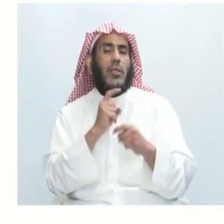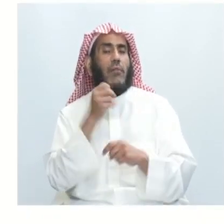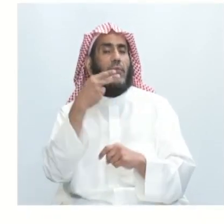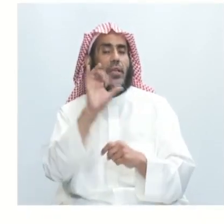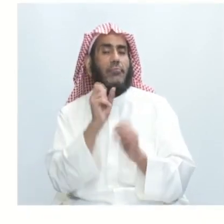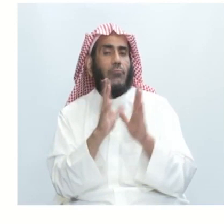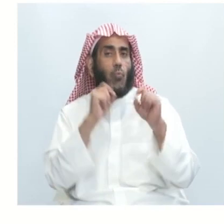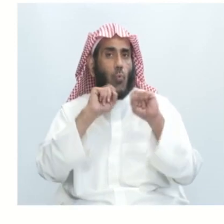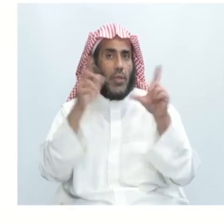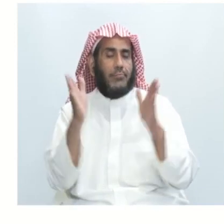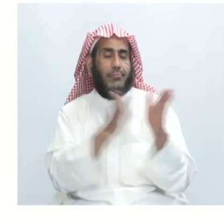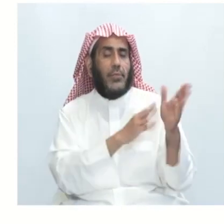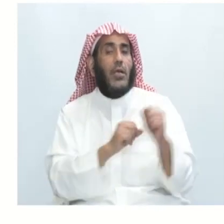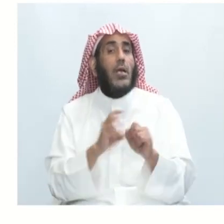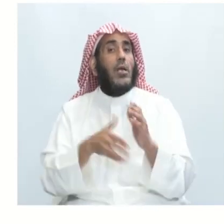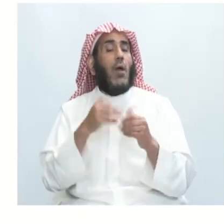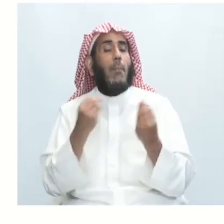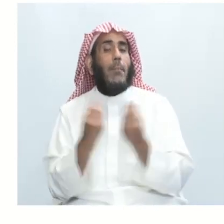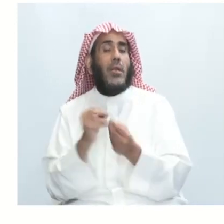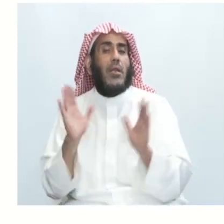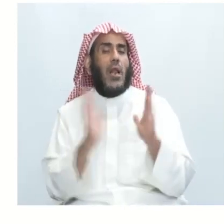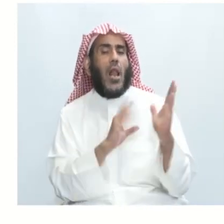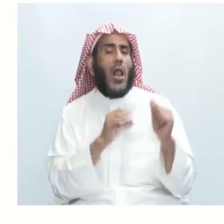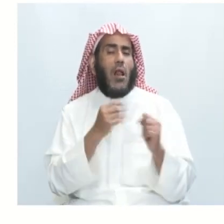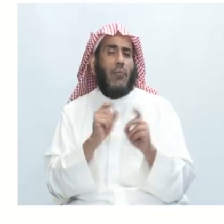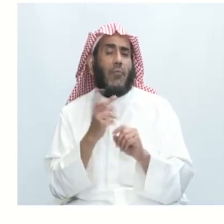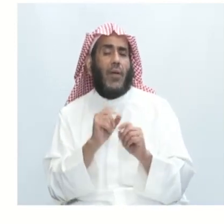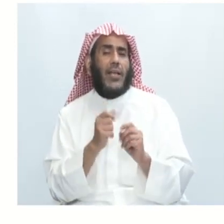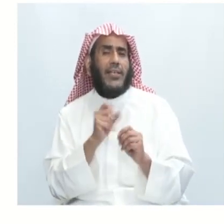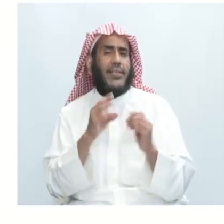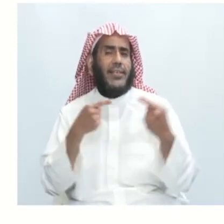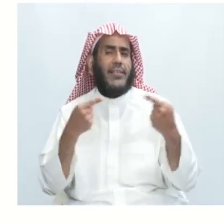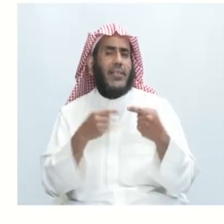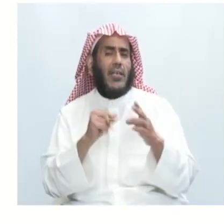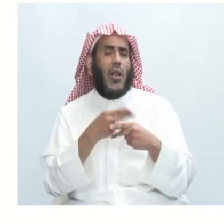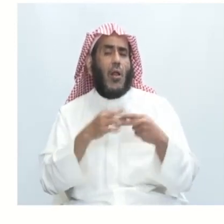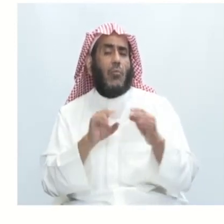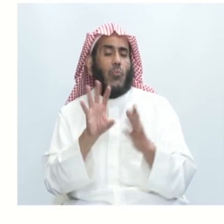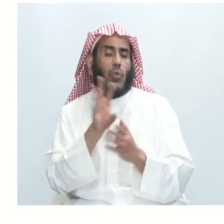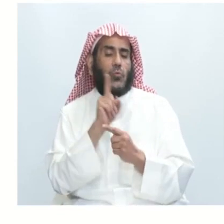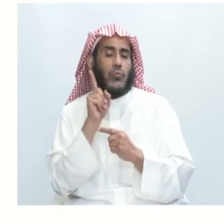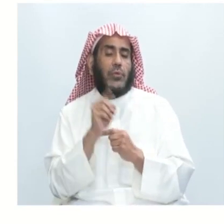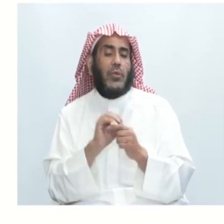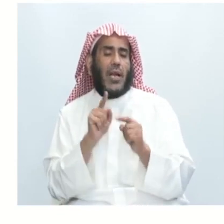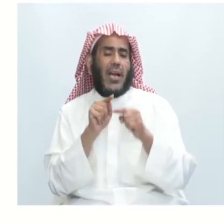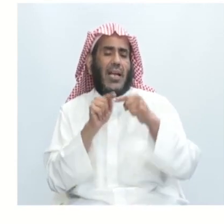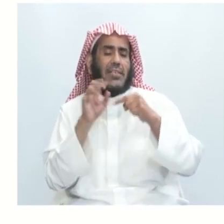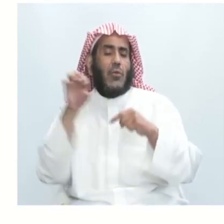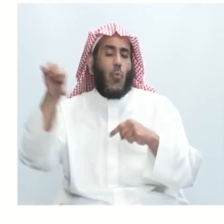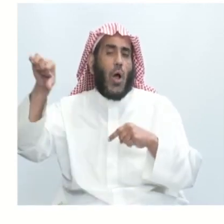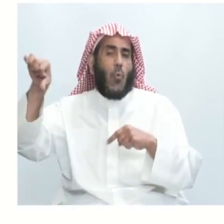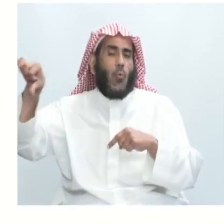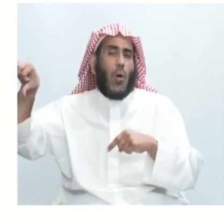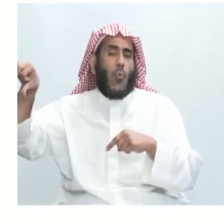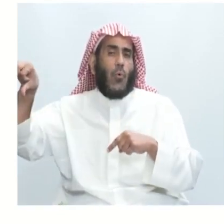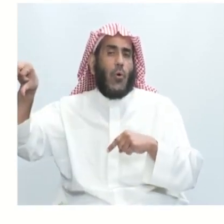لاحظ هنا في اكتشف مع من بجواري الحرفين عن تركيب كل جزئيه مضللين مما ياتي لاحظ هنا الراس الواو